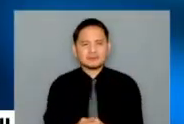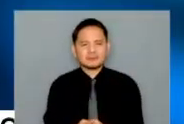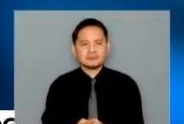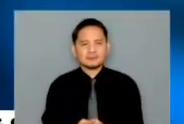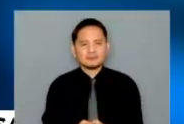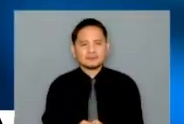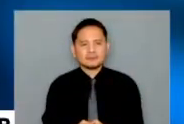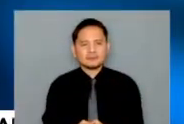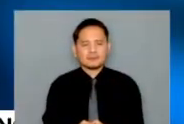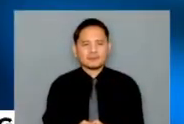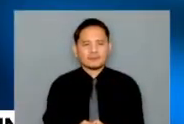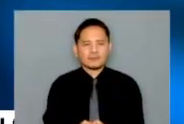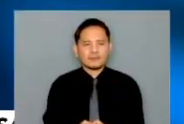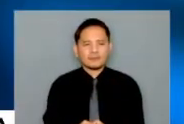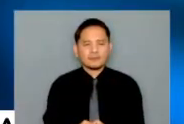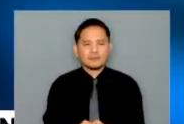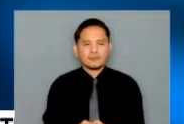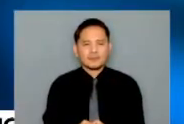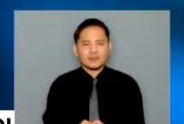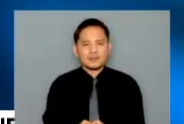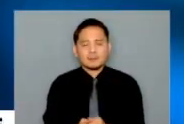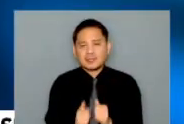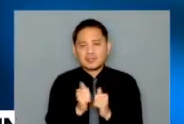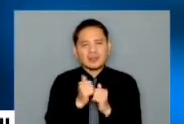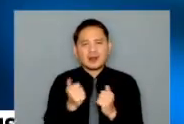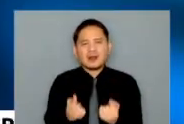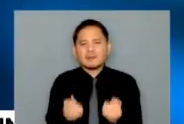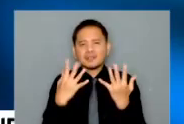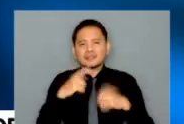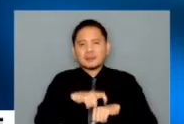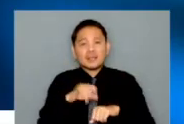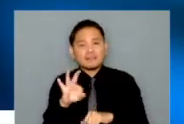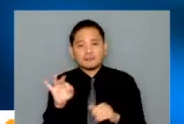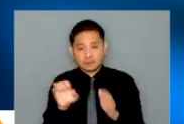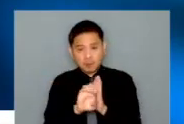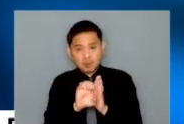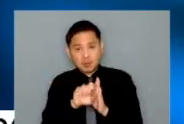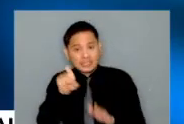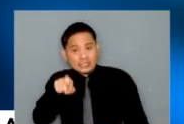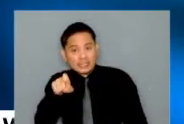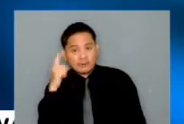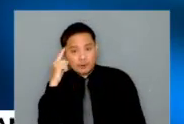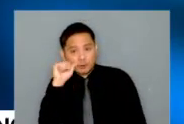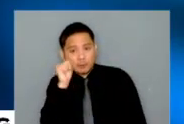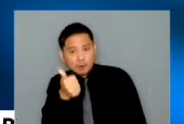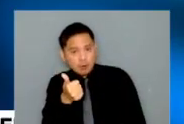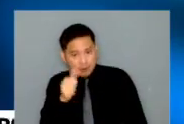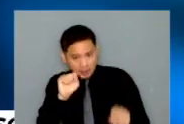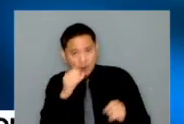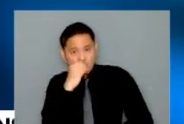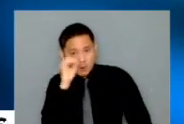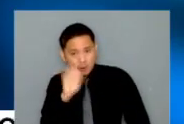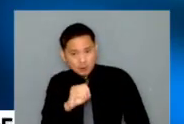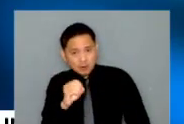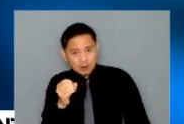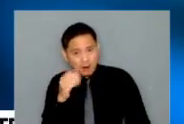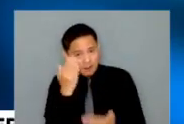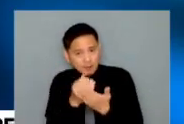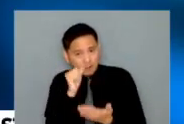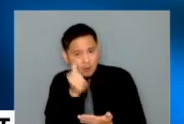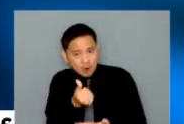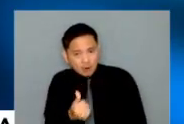yung mga kakanin. Anong lead time, sir? Kunwari, bukas kailangan ko, pwede ba? Yeah, wala pong problema sa amin. As long as,